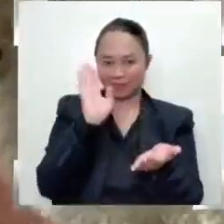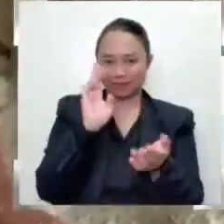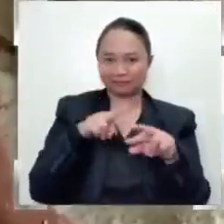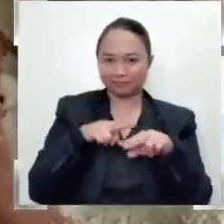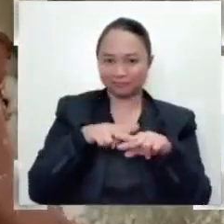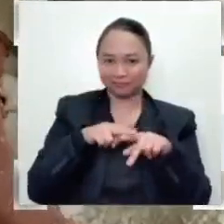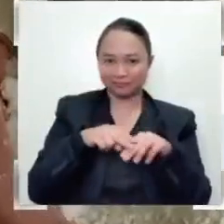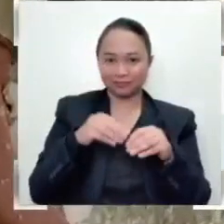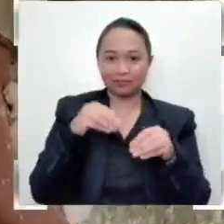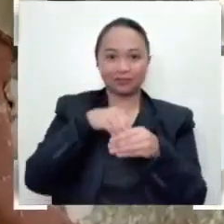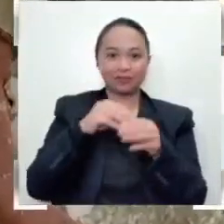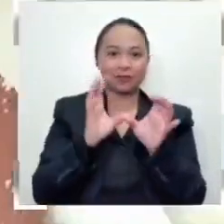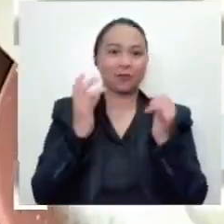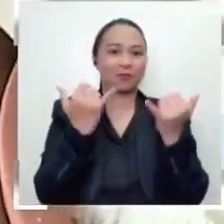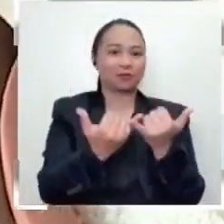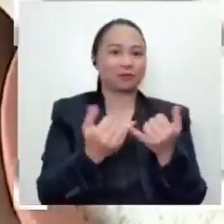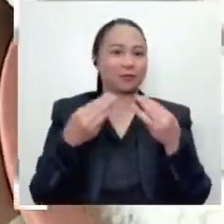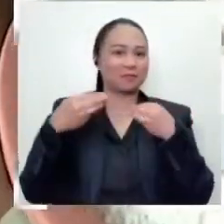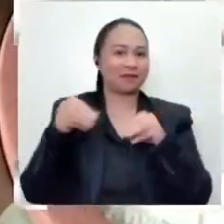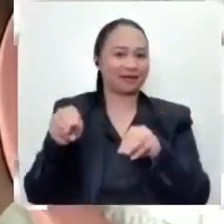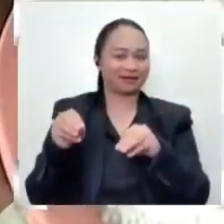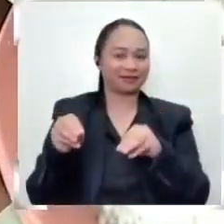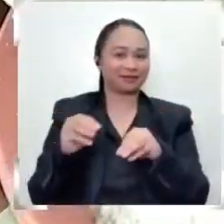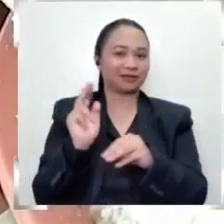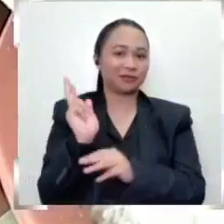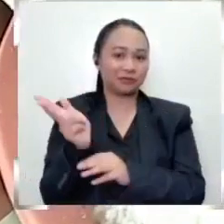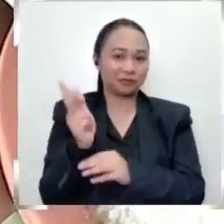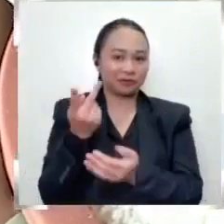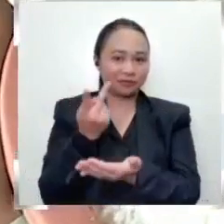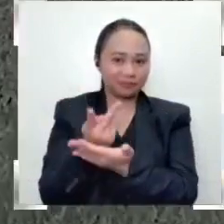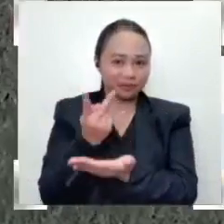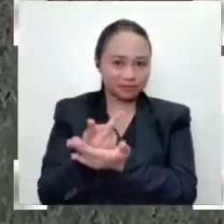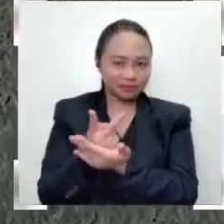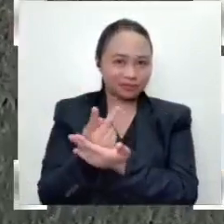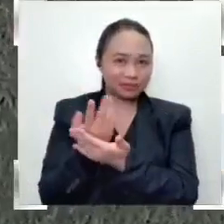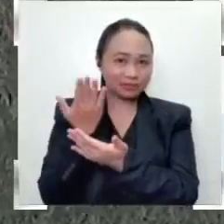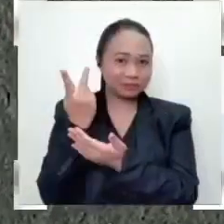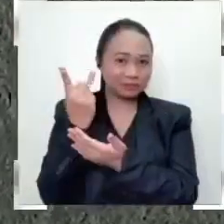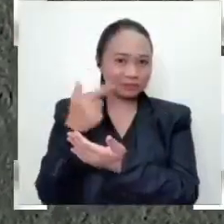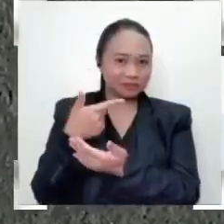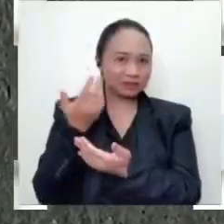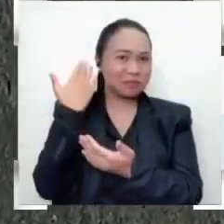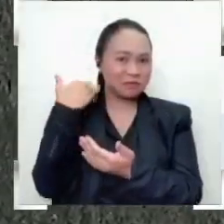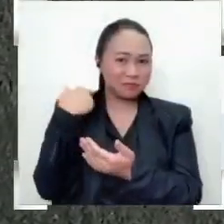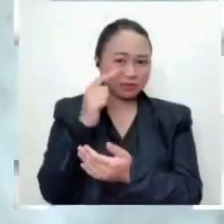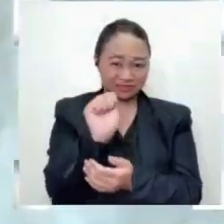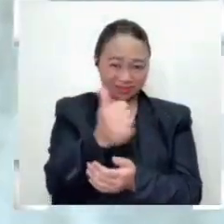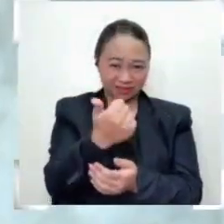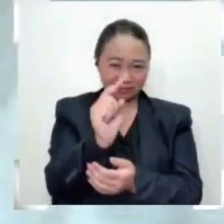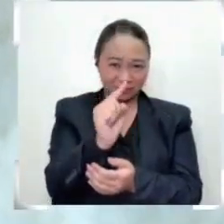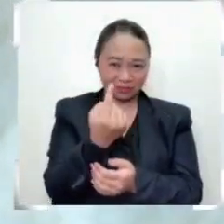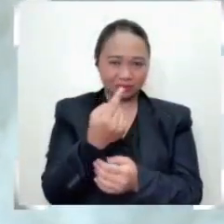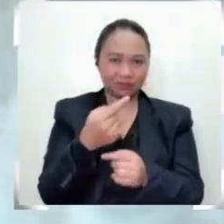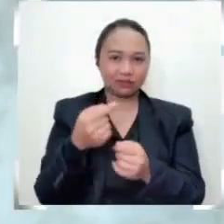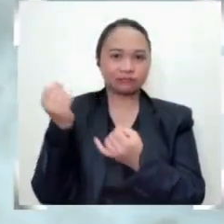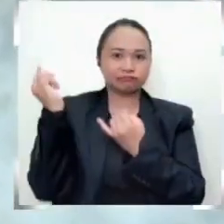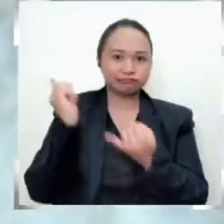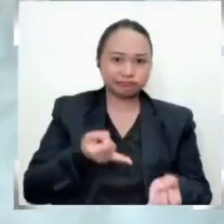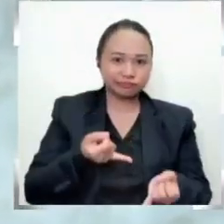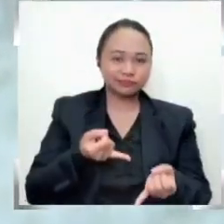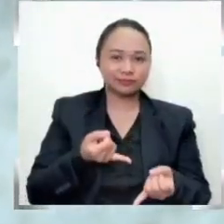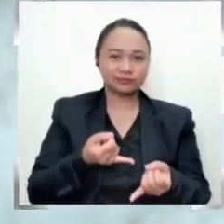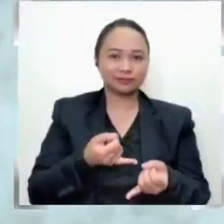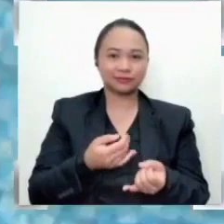City, 13 pesos na ang kilo nito mula sa 10 piso noong isang buwan. Ang imported na iodized salt, 20 pesos na mula sa